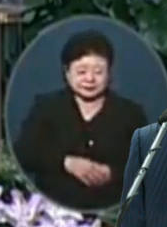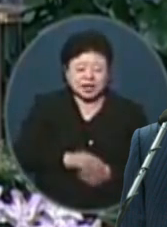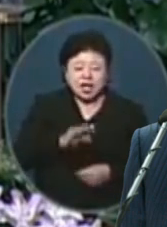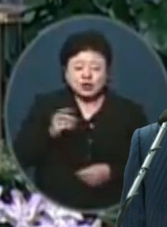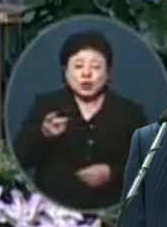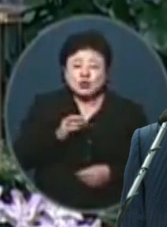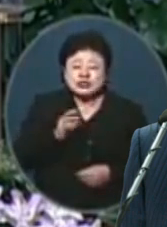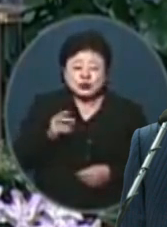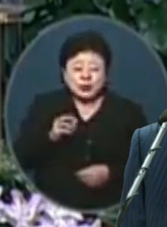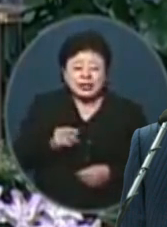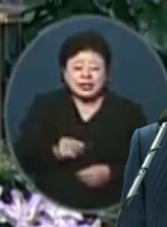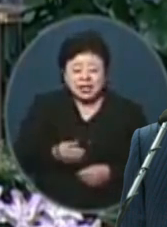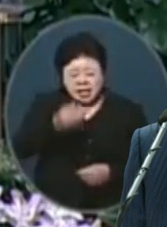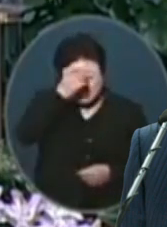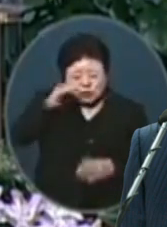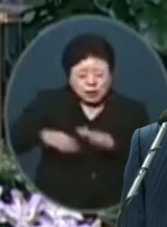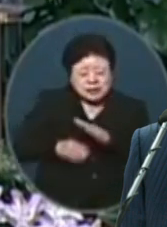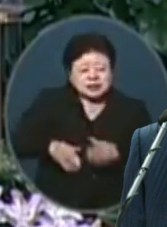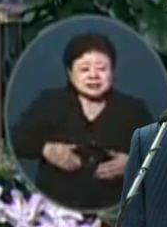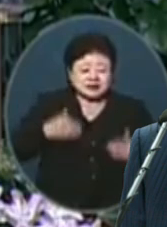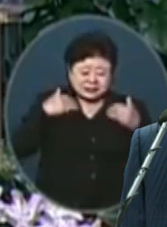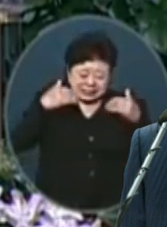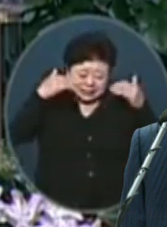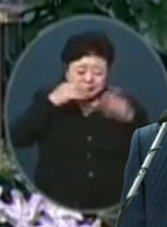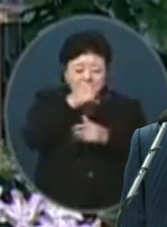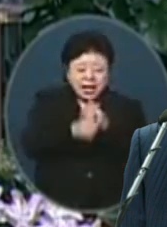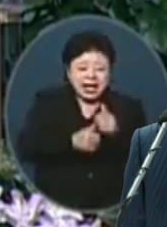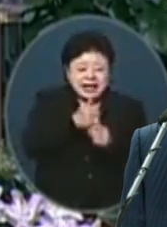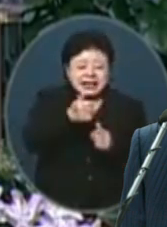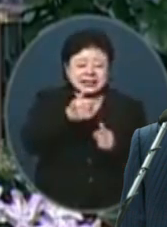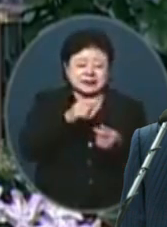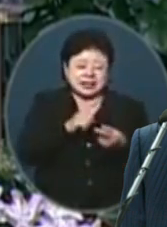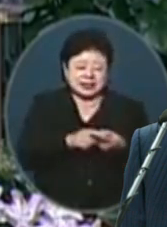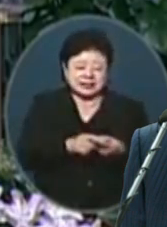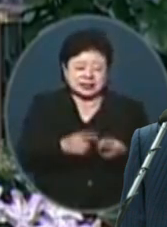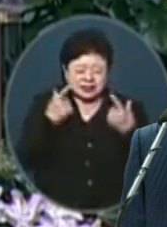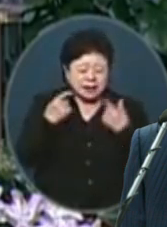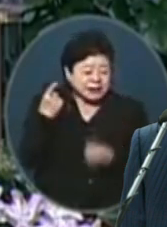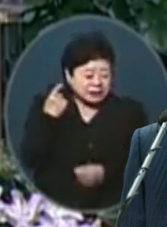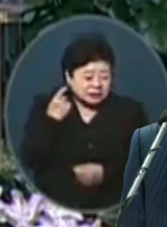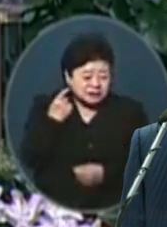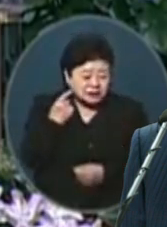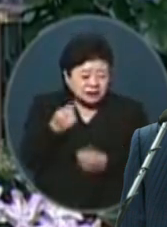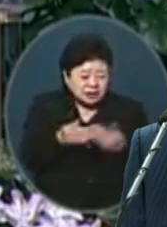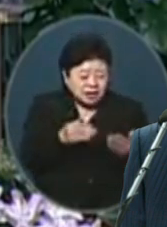톨스토이는 기독교 가정에서 자라나면서 하나님에 대해 날마다 들었지만은